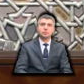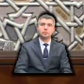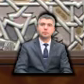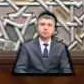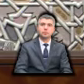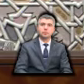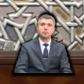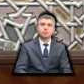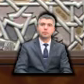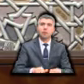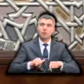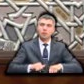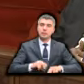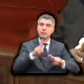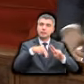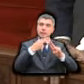تفضل السيد.